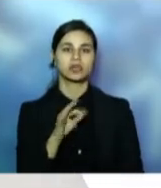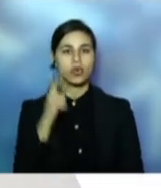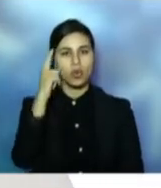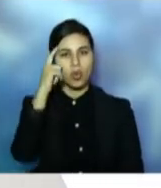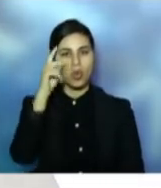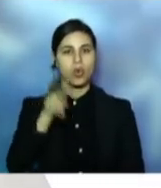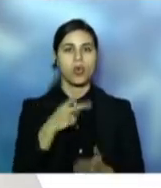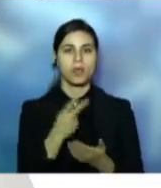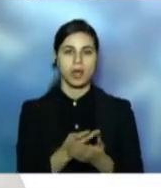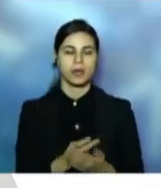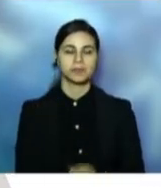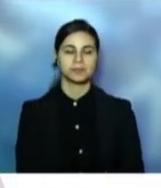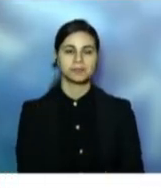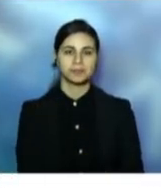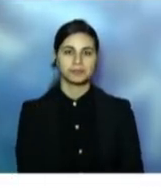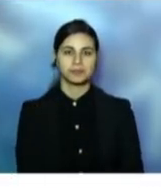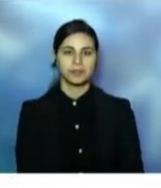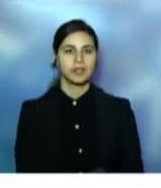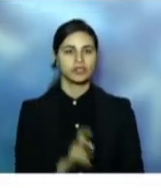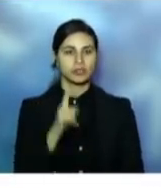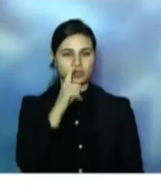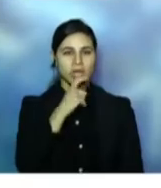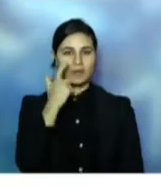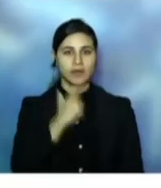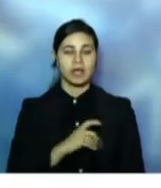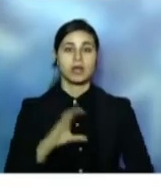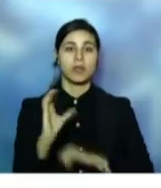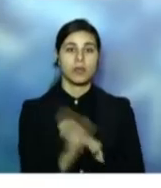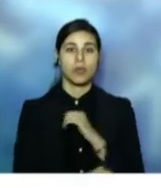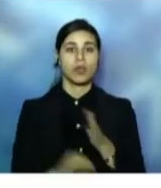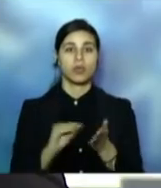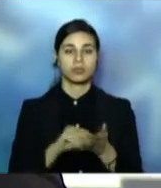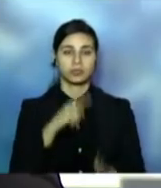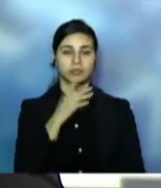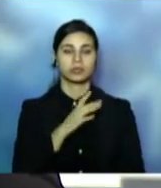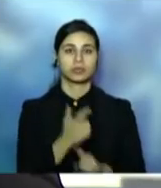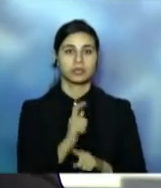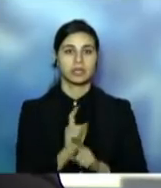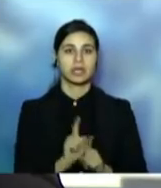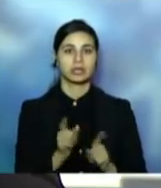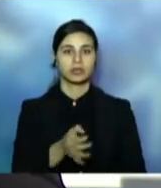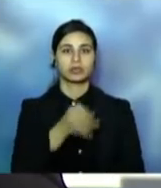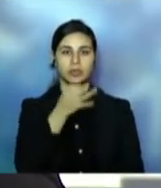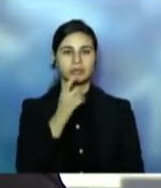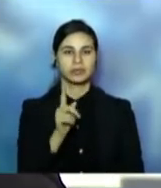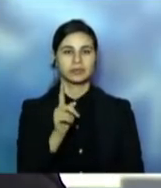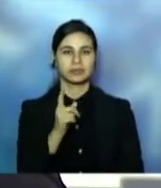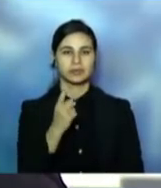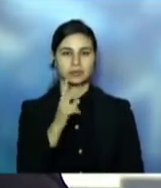კომისკენ. მინდა გითხრათ, აი ჩვენ ბოლო თავი თქვენ მითხარით, რომ ეს განსაკუთრებით მოგეწონა. აი ამაზე